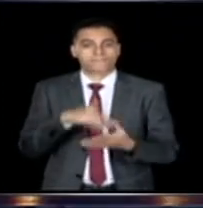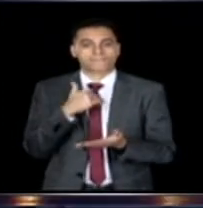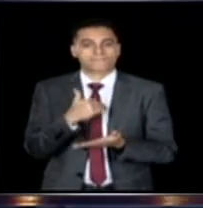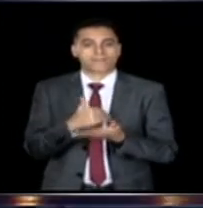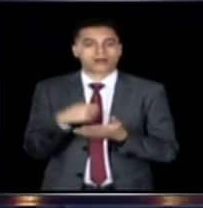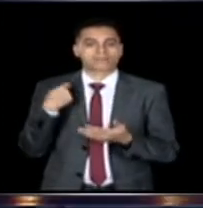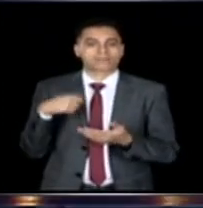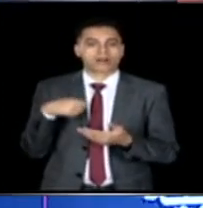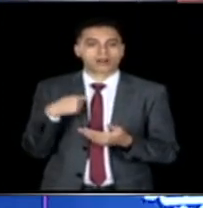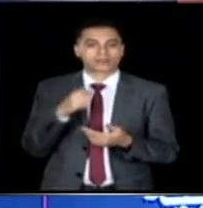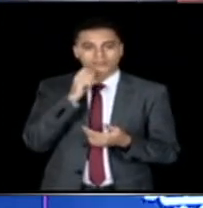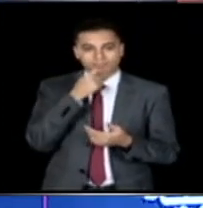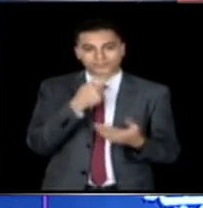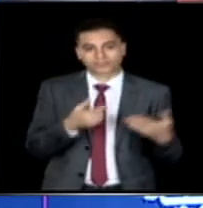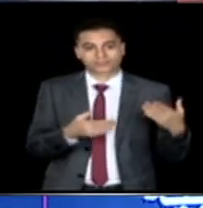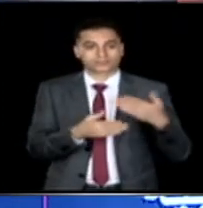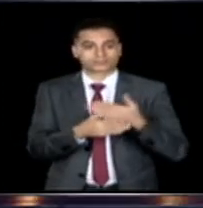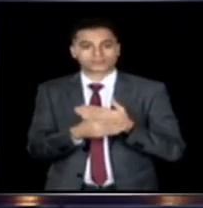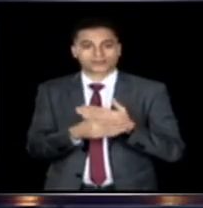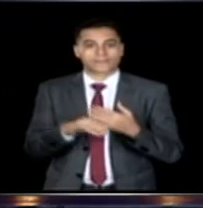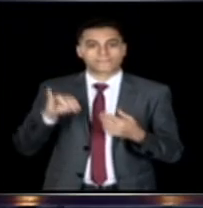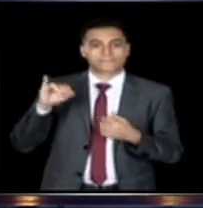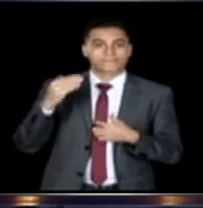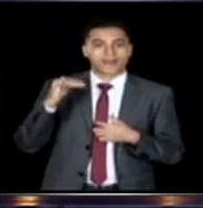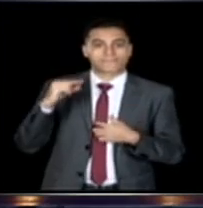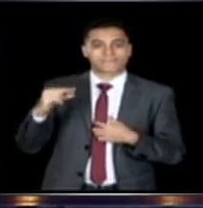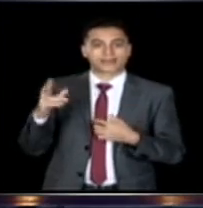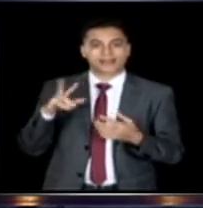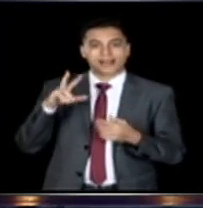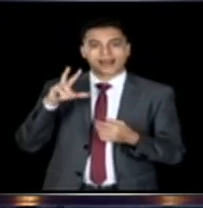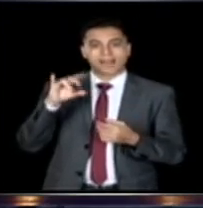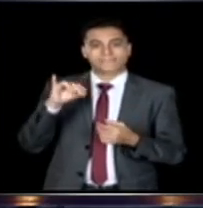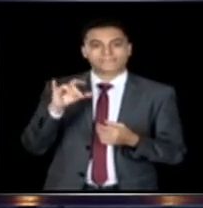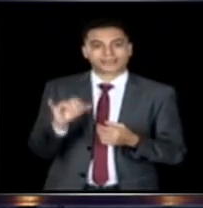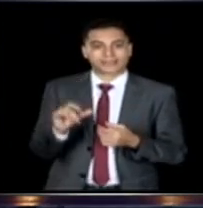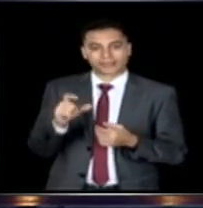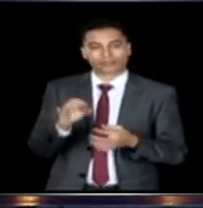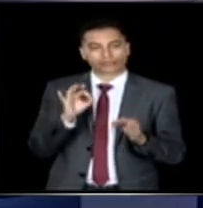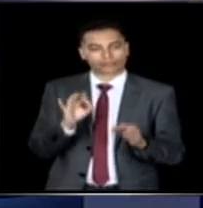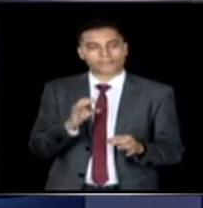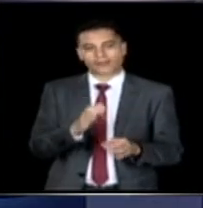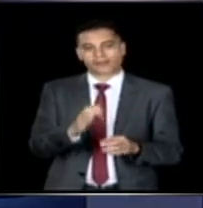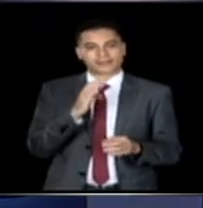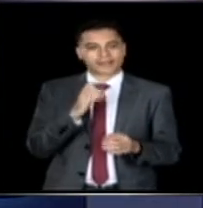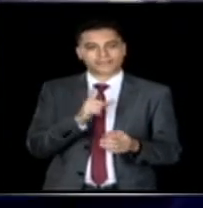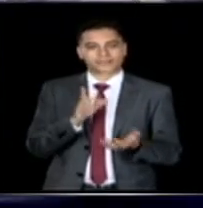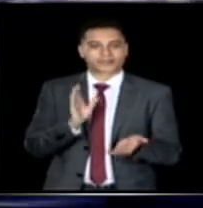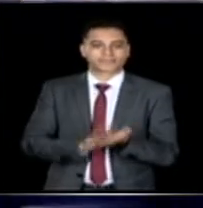1957. وجيه سمير محمد الامين باي. محمد الامين باي طبعا اجابه صحيحه.